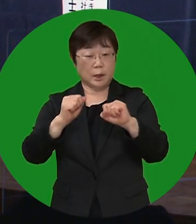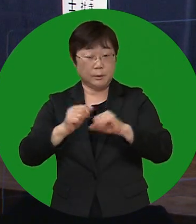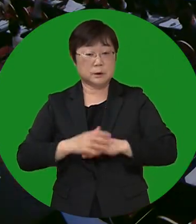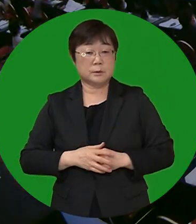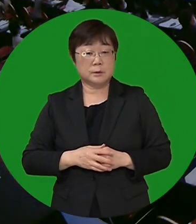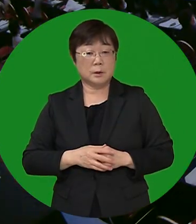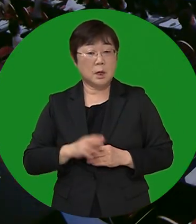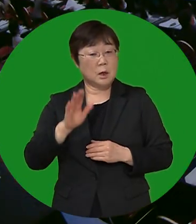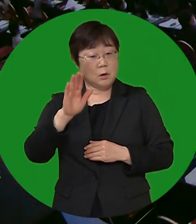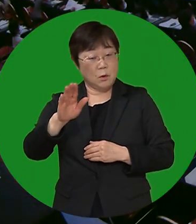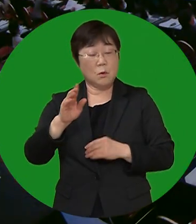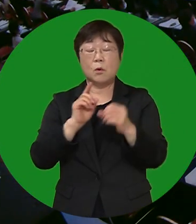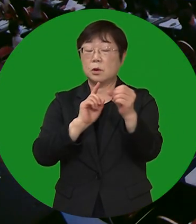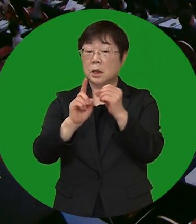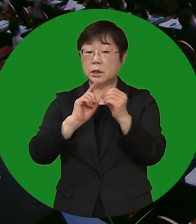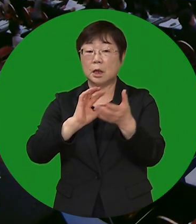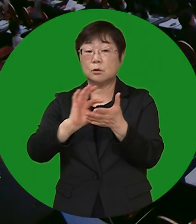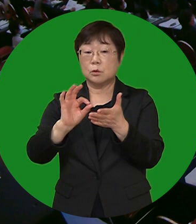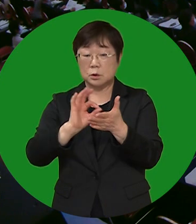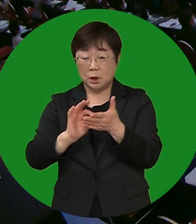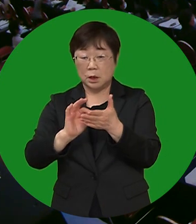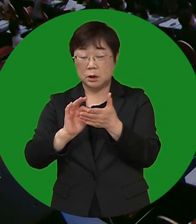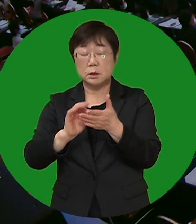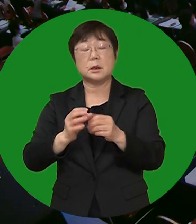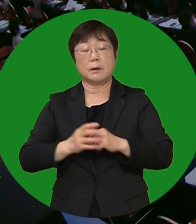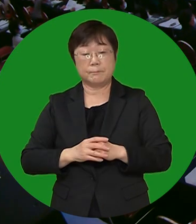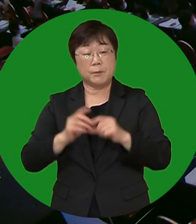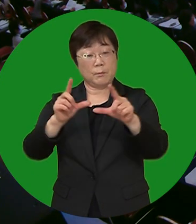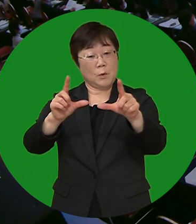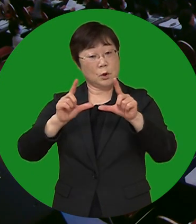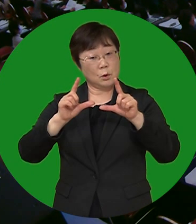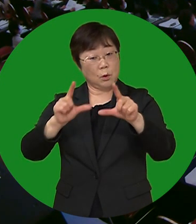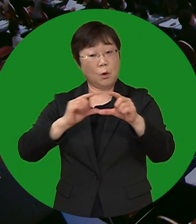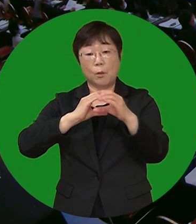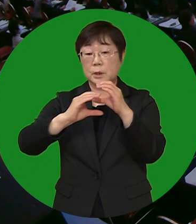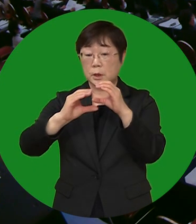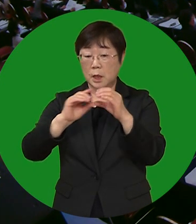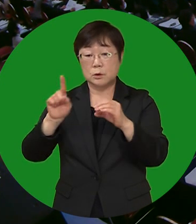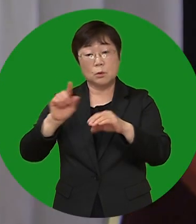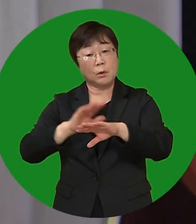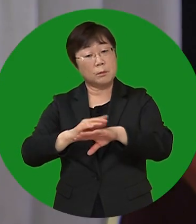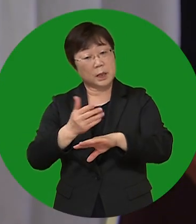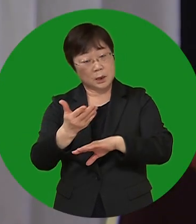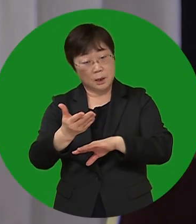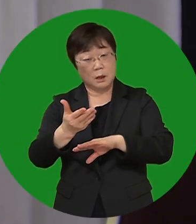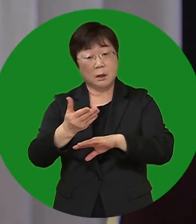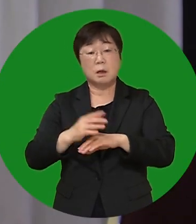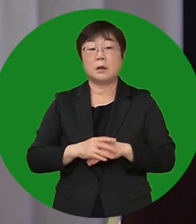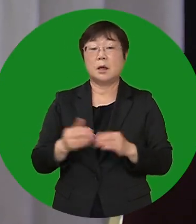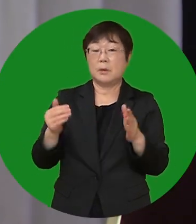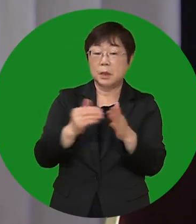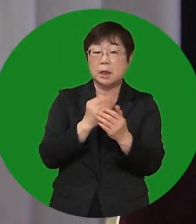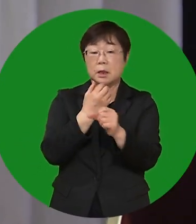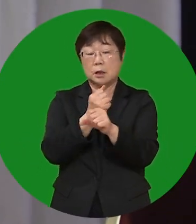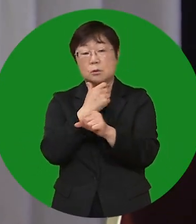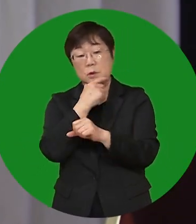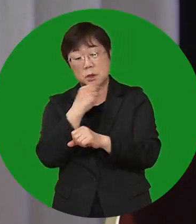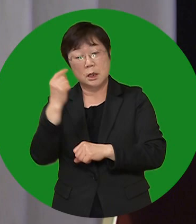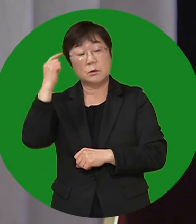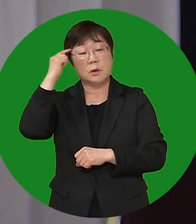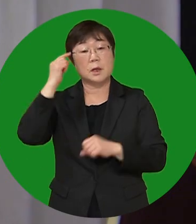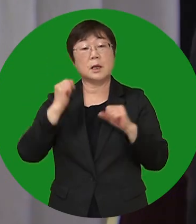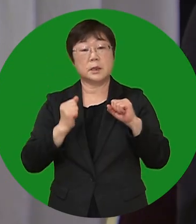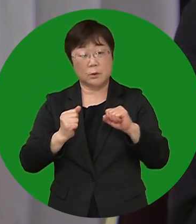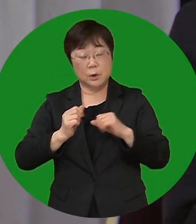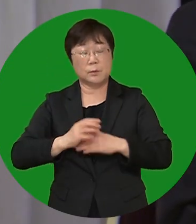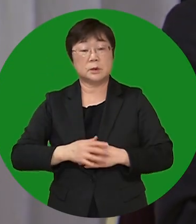こうですねデジタルを使ったこれからで双方向のコミュニケーションをどうあるかといったところまで検討していきたいな